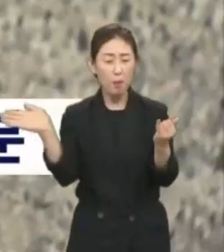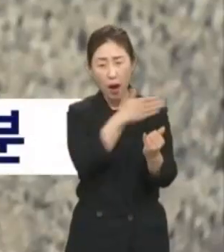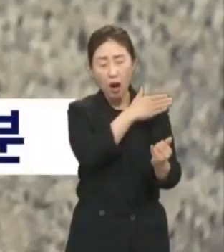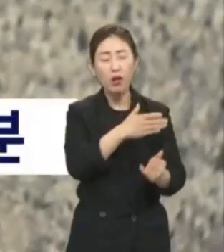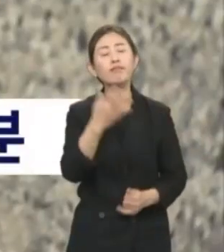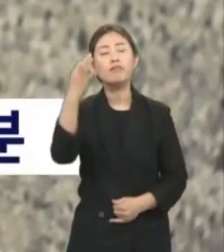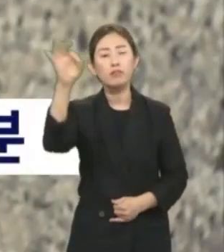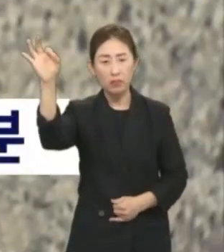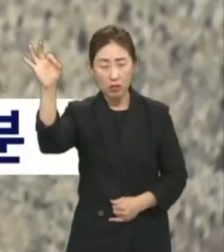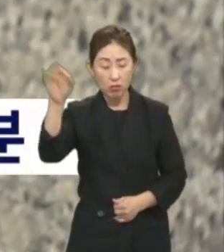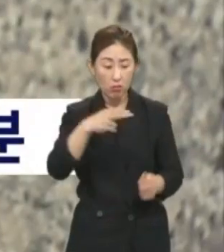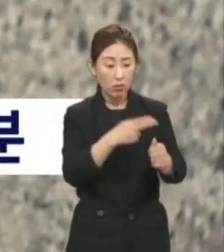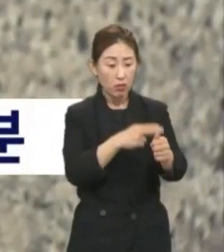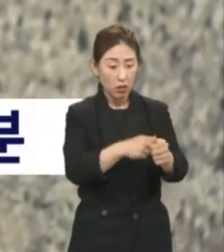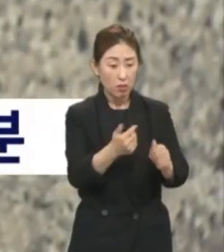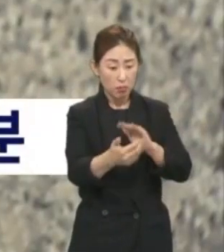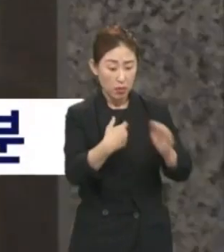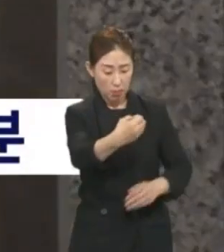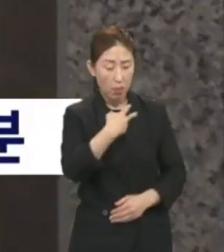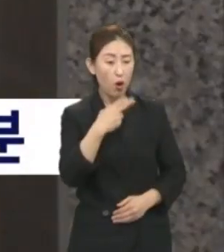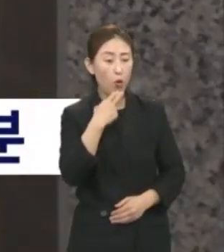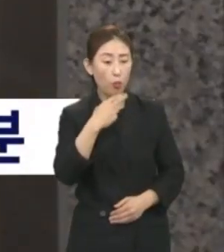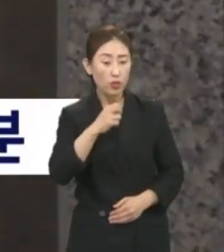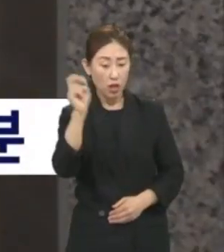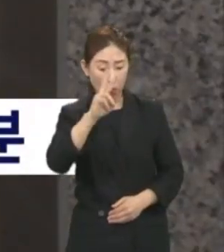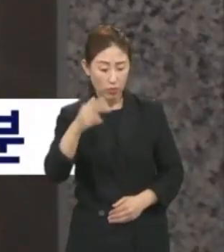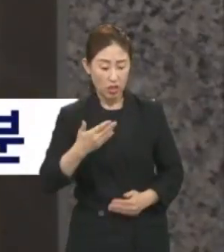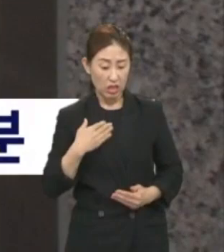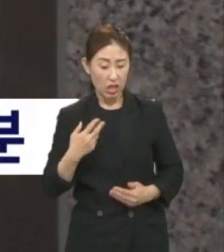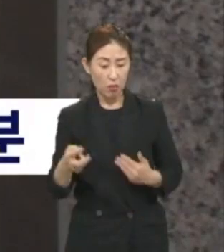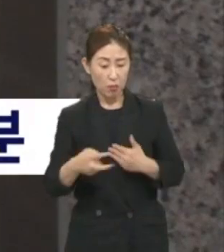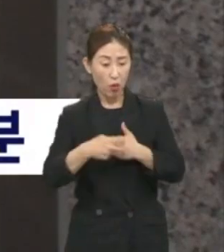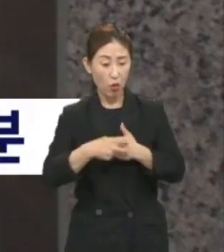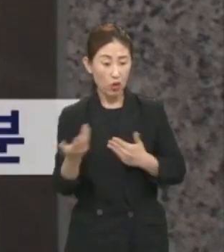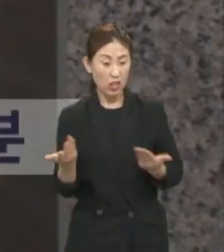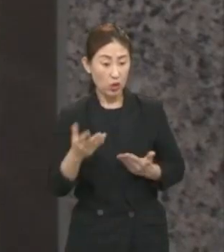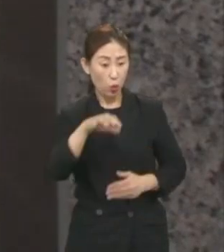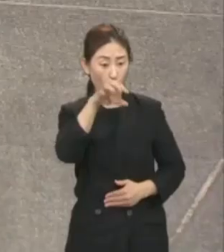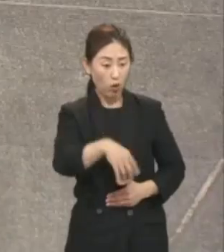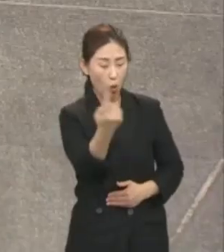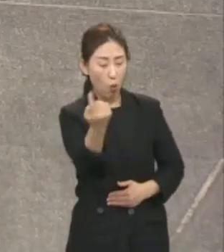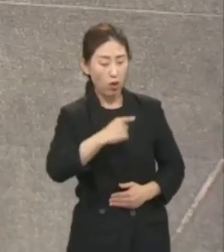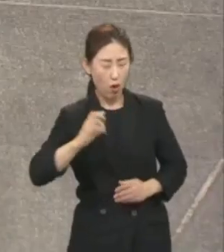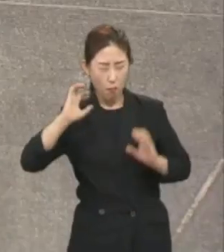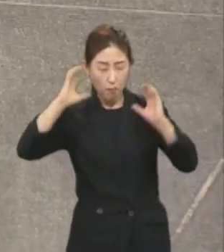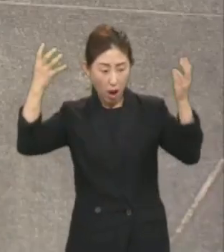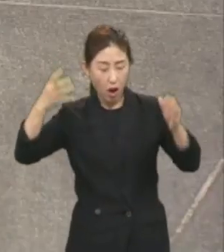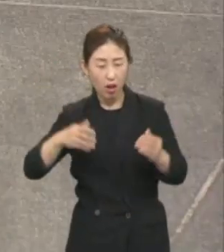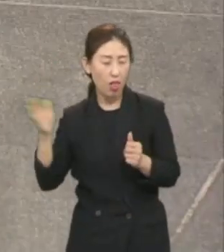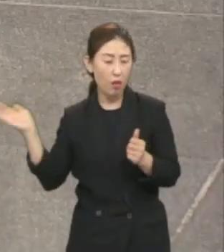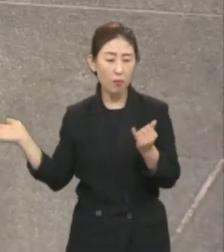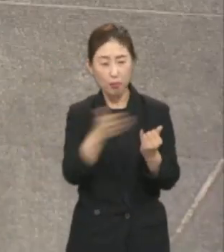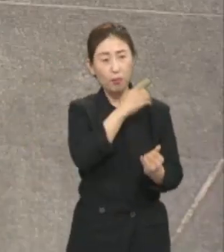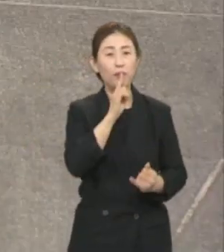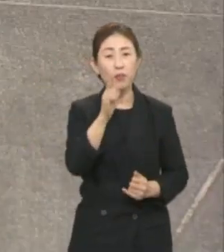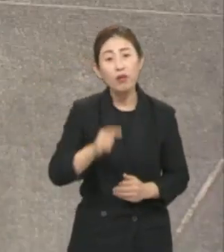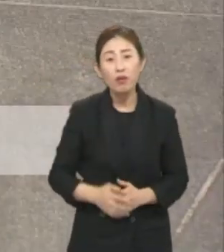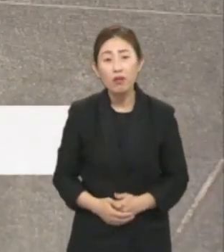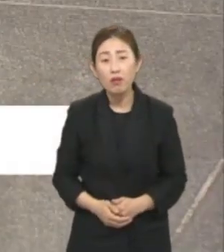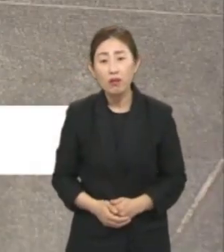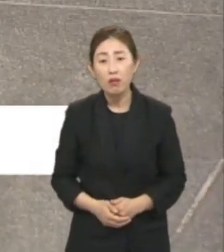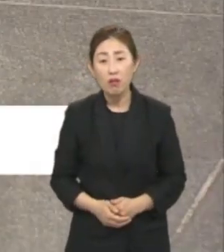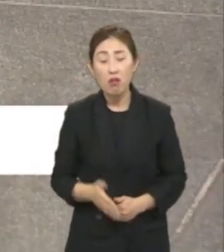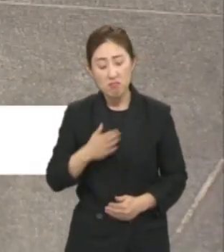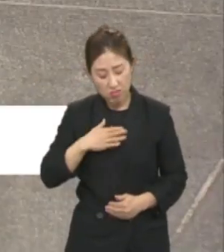인정하면서도 교사 측이 사전 예고도 없이 병원에 있는 자신들을 찾아와 격분에 벌인 일이라고 설명했습니다. 제 잘못인